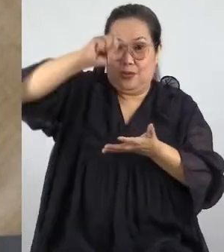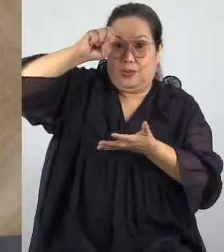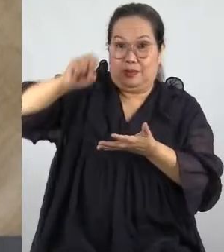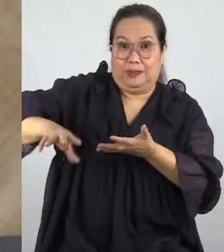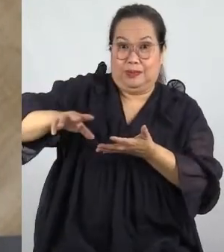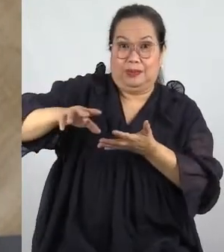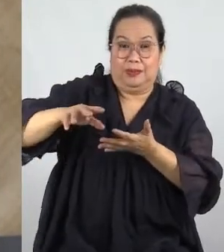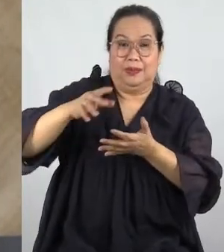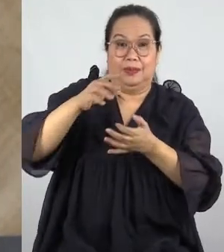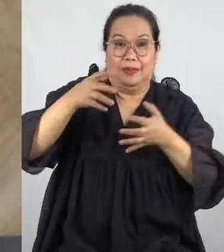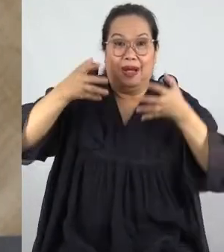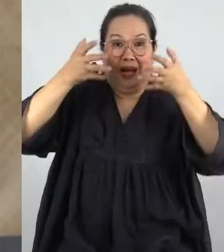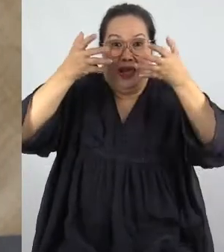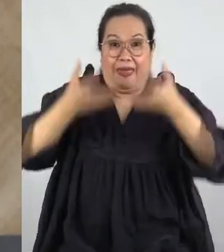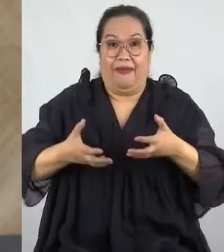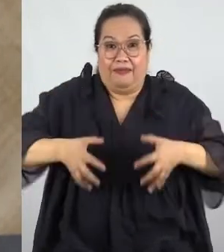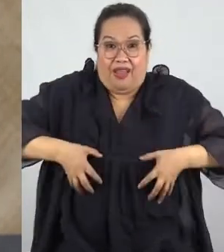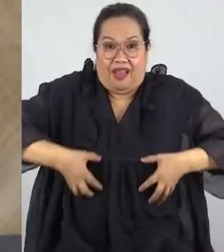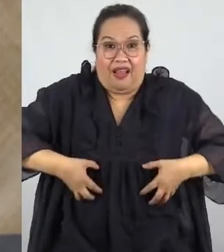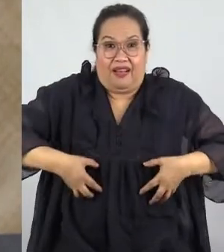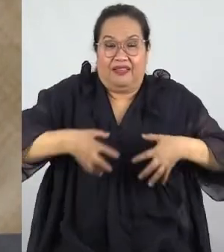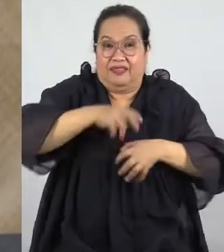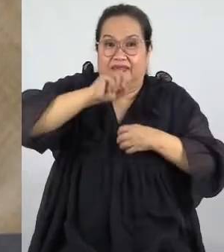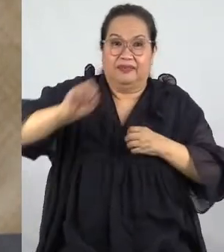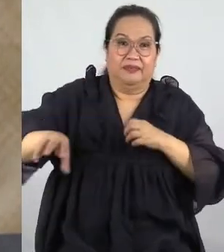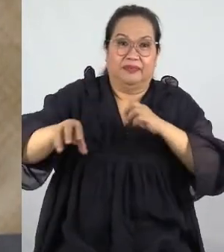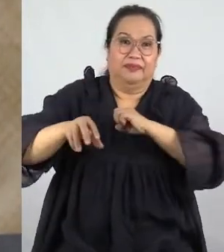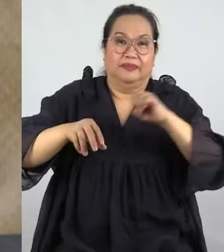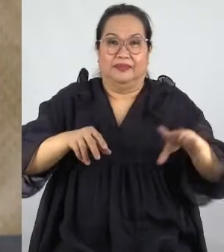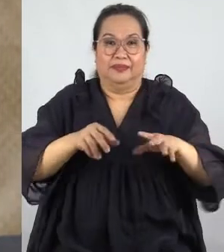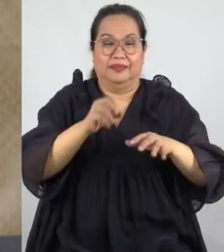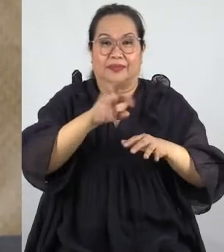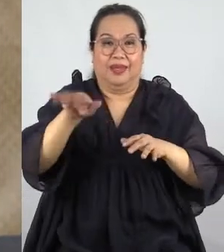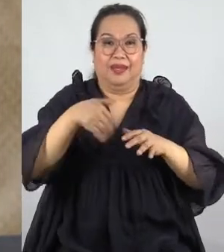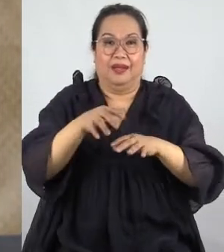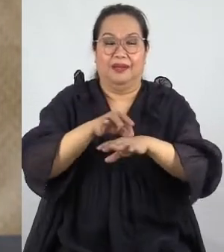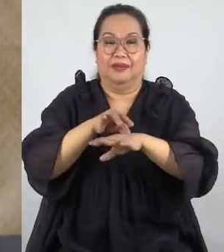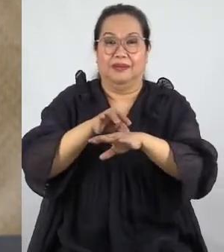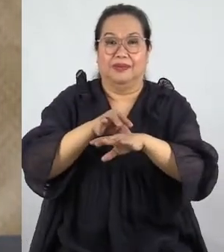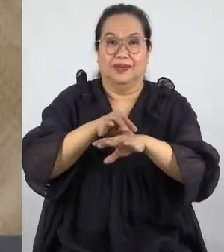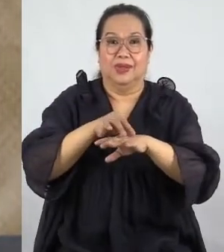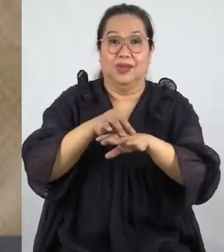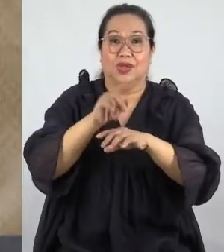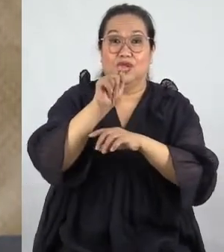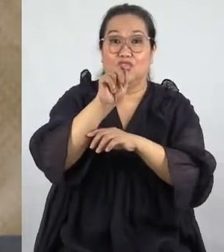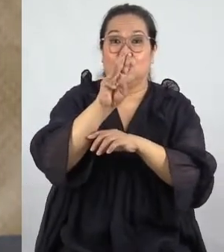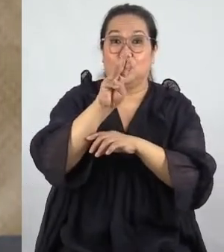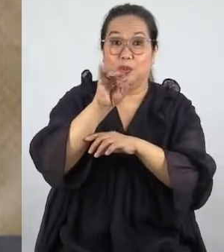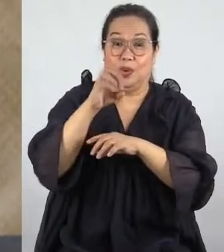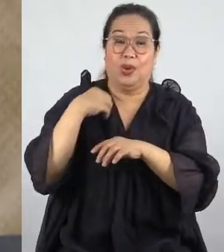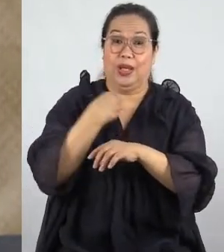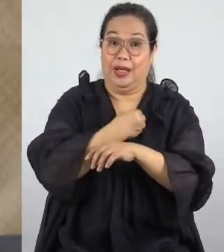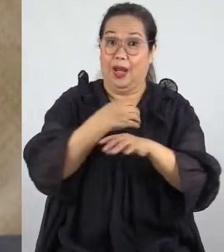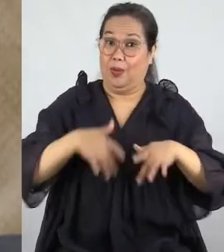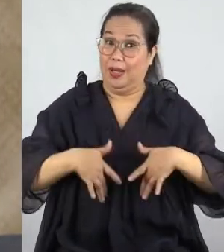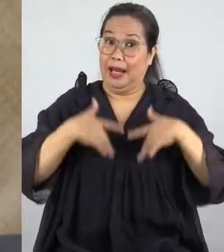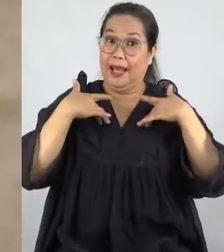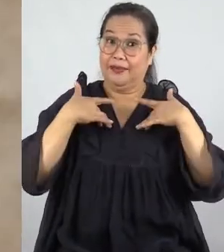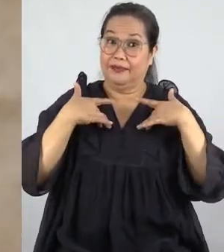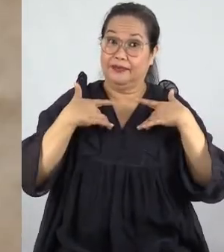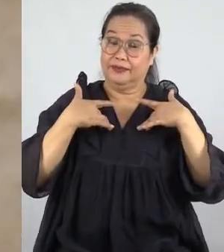bawat ongkos, ang lahat ng excess flesh na tumor sa ating